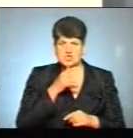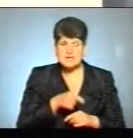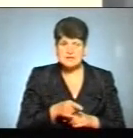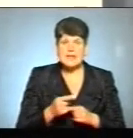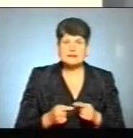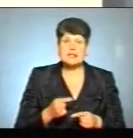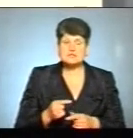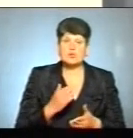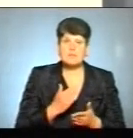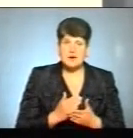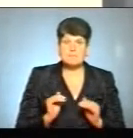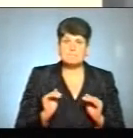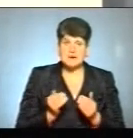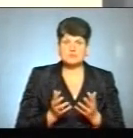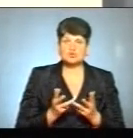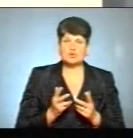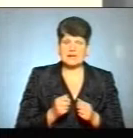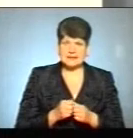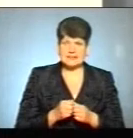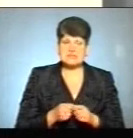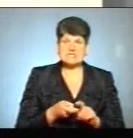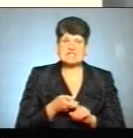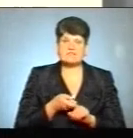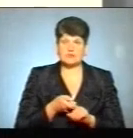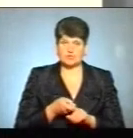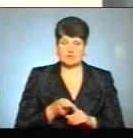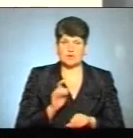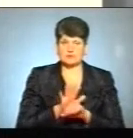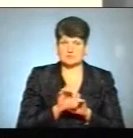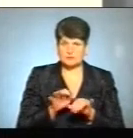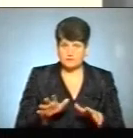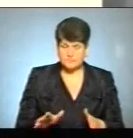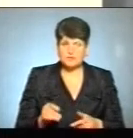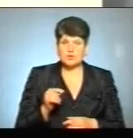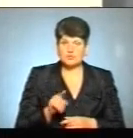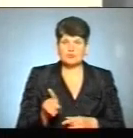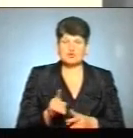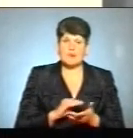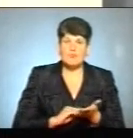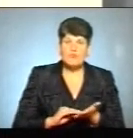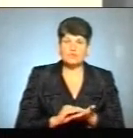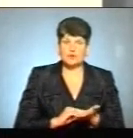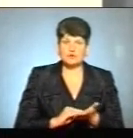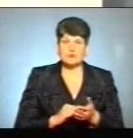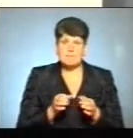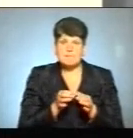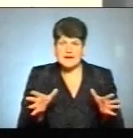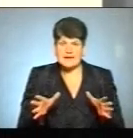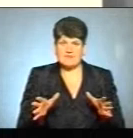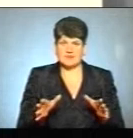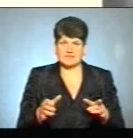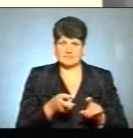маємо меншу кількість інфікованих на COVID-19. Тому що, я ж ще раз повторюся, щоб перервати